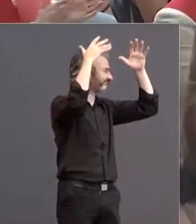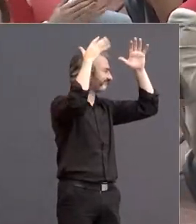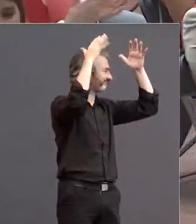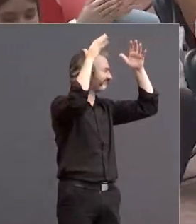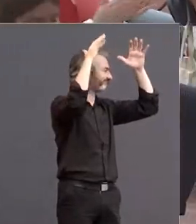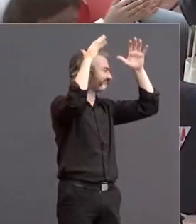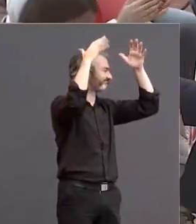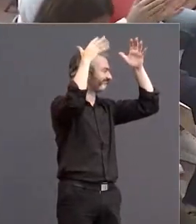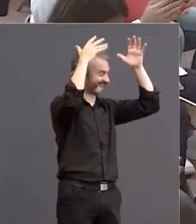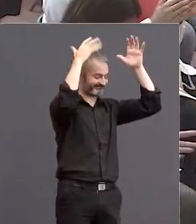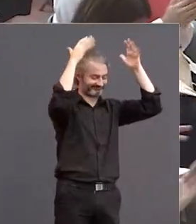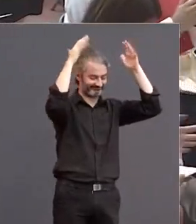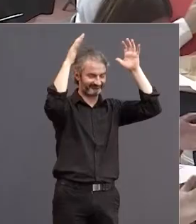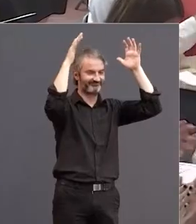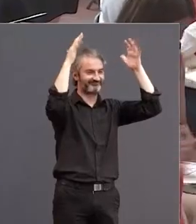Claro.